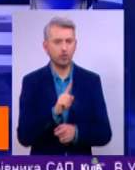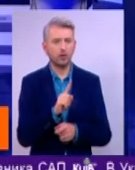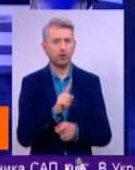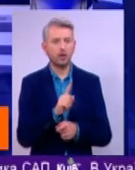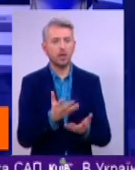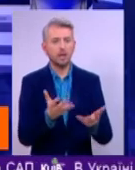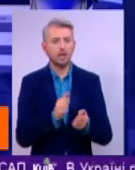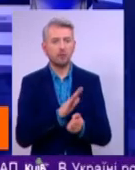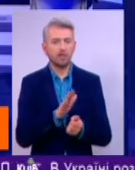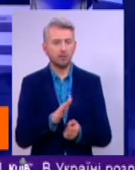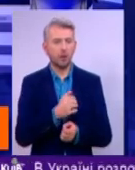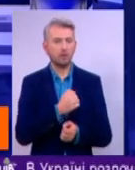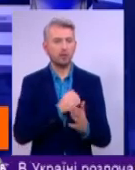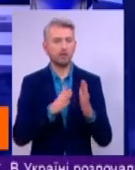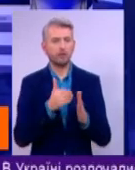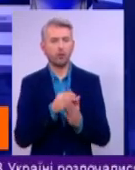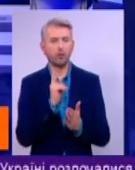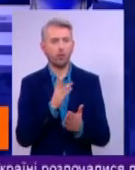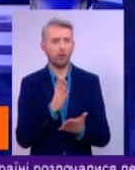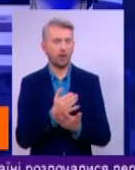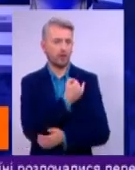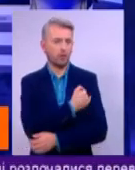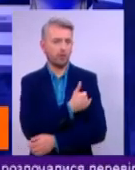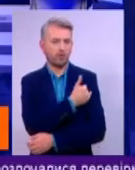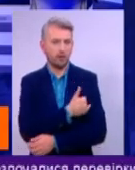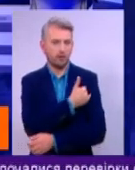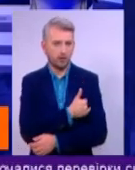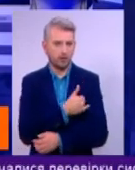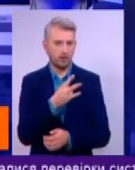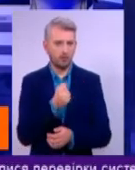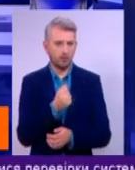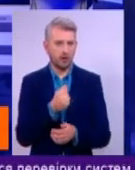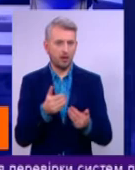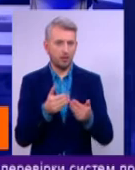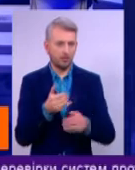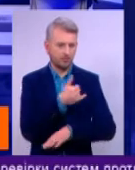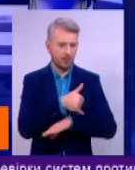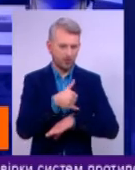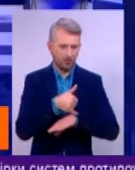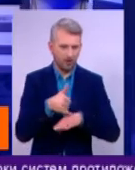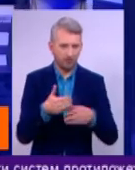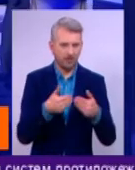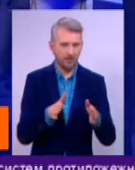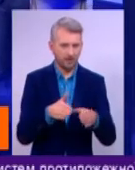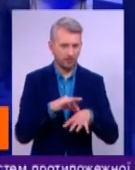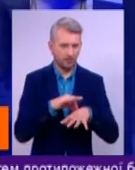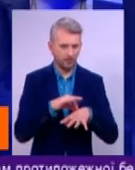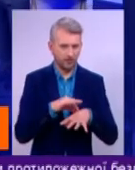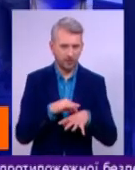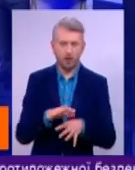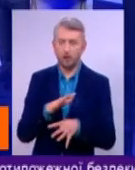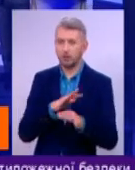не приймають вони призовників, у яких є татуювання на відкритих ділянках тіла. Угу.